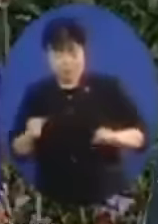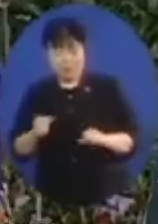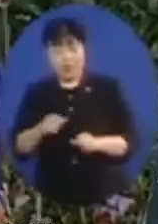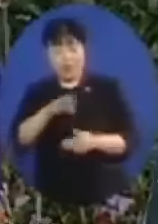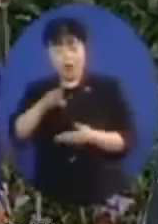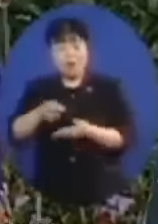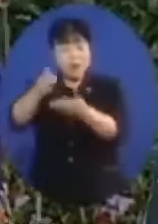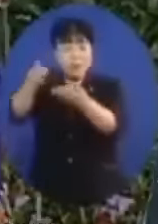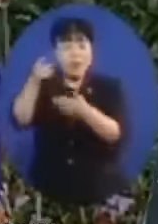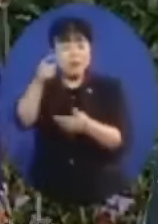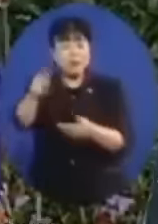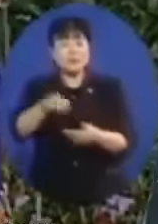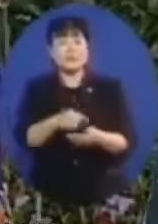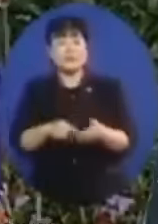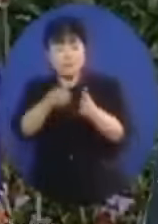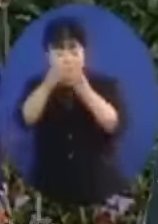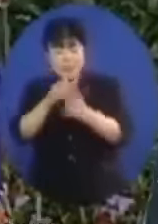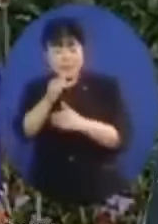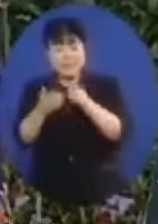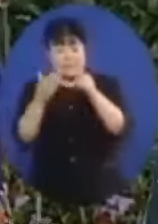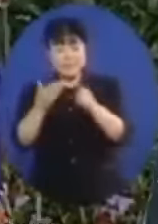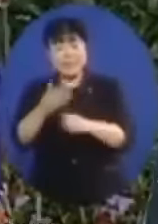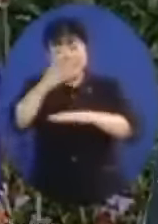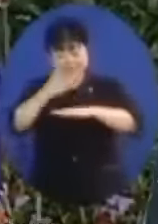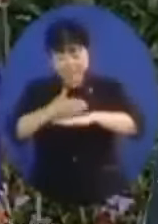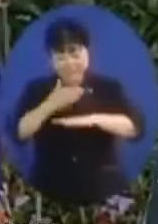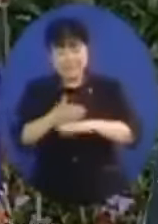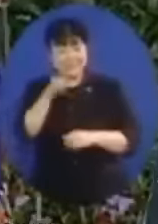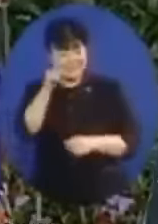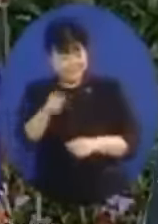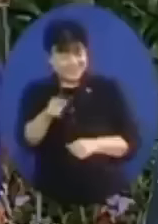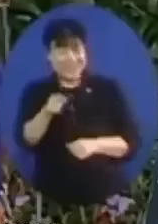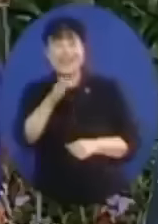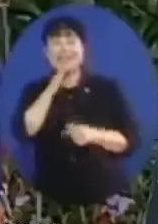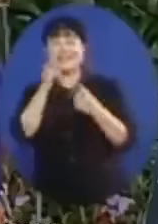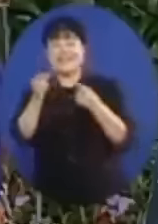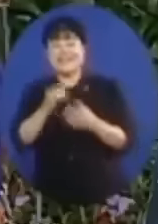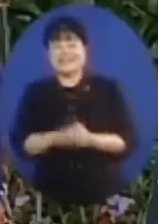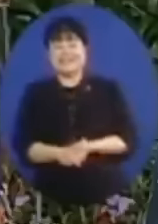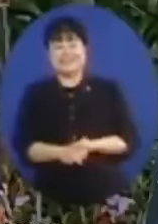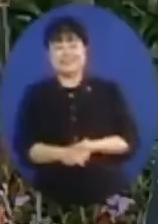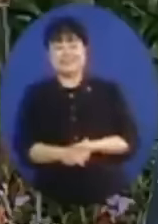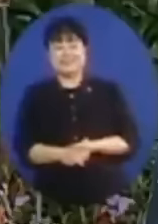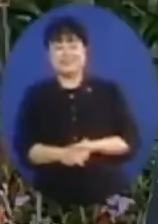하면 그들이 우리로 말미암아 하나님께 감사하게 하는 것이라.